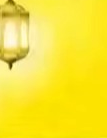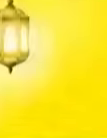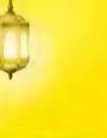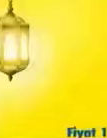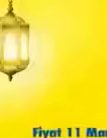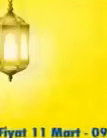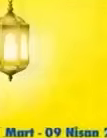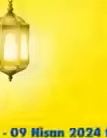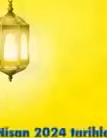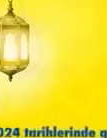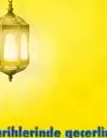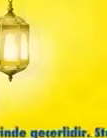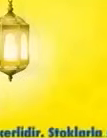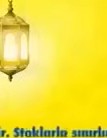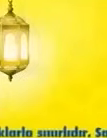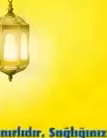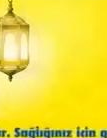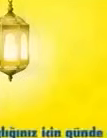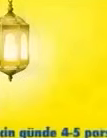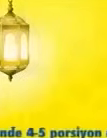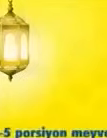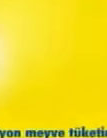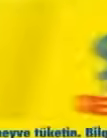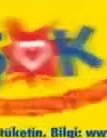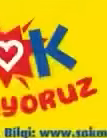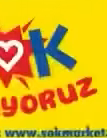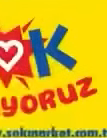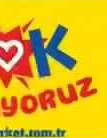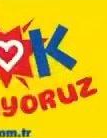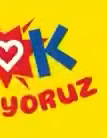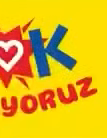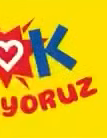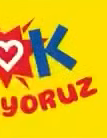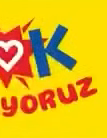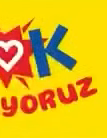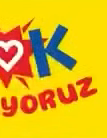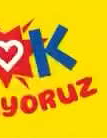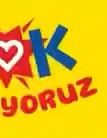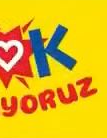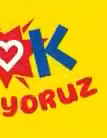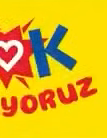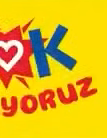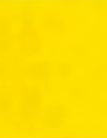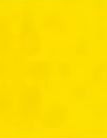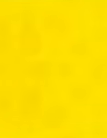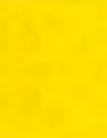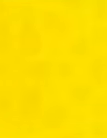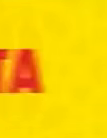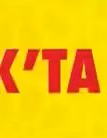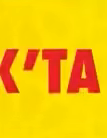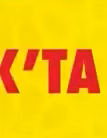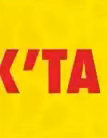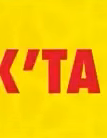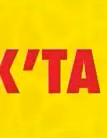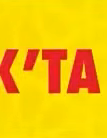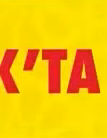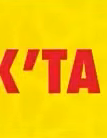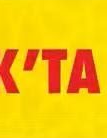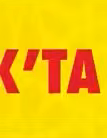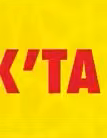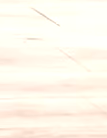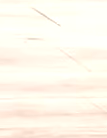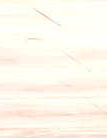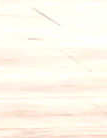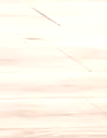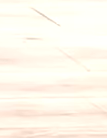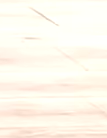nazaran. Tabii. Ama nedense böyle bir güzel hafif geçiyor, güzel geçiyor. Masayı çevirebilir miyiz? Masa şu an ters. Bu ters